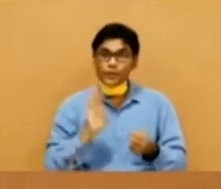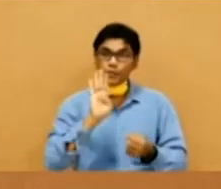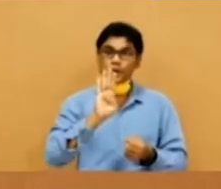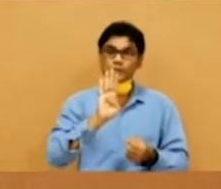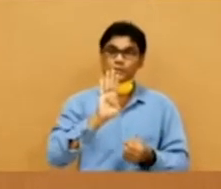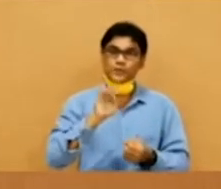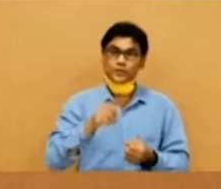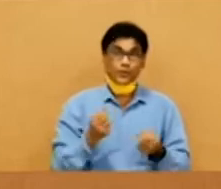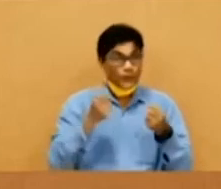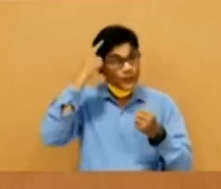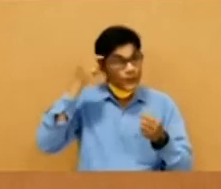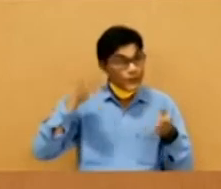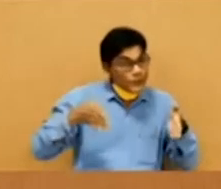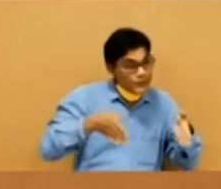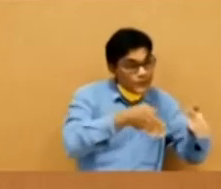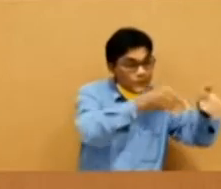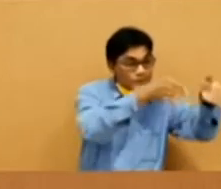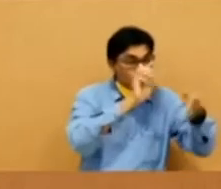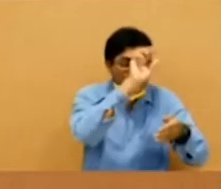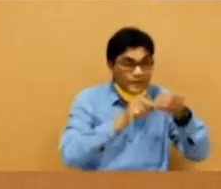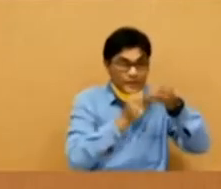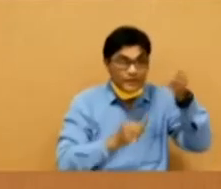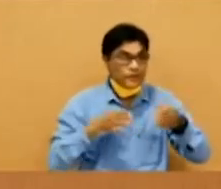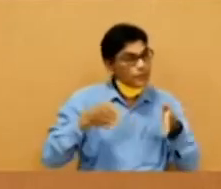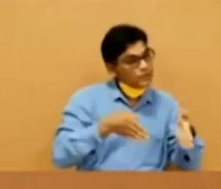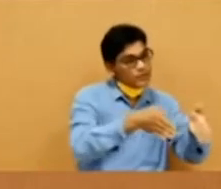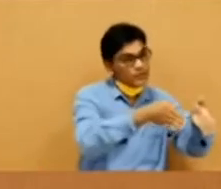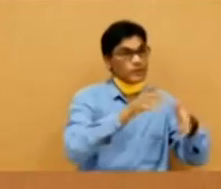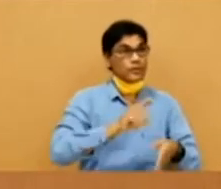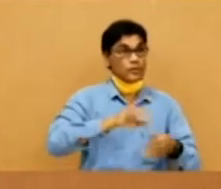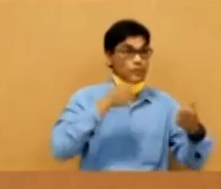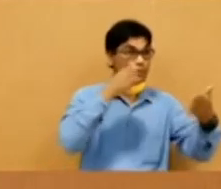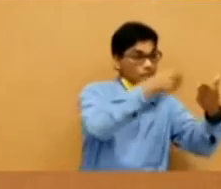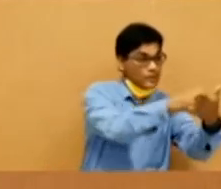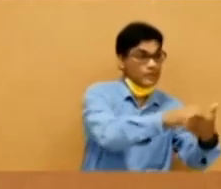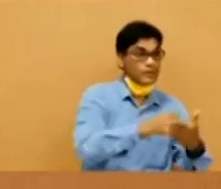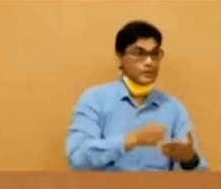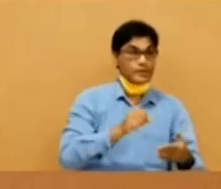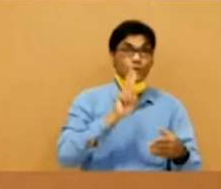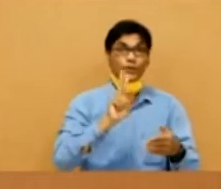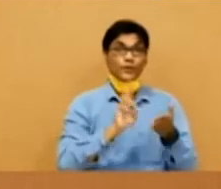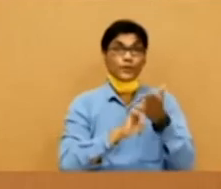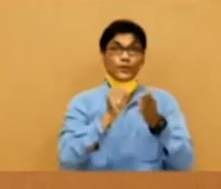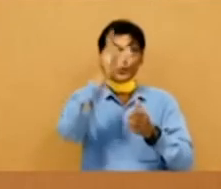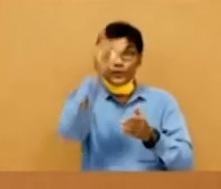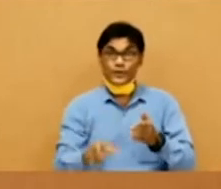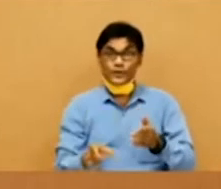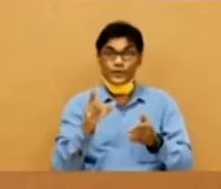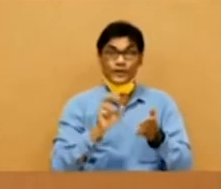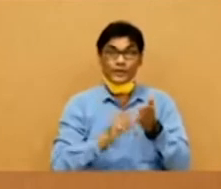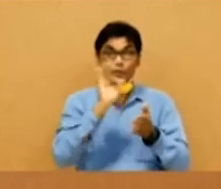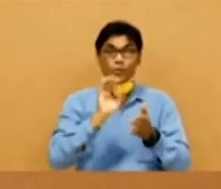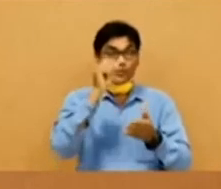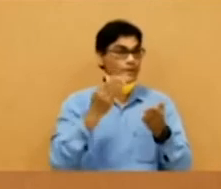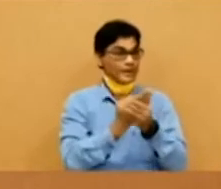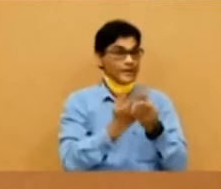ଦେଉଛୁ ଯେଉଁ ରୁଟ୍ ଉଲ୍ଲେଖ କରିଛୁ ସେହି ରୁଟ୍ ଦେଇକି ଯିବେ ଏବଂ ଗନ୍ତବ୍ୟସ୍ଥଳରେ ଥିବା ଯେଉଁ ନୋଡ଼ାଲ ଅଫିସରଙ୍କ ପାଖରେ ସେମାନେ ରିପୋର୍ଟ